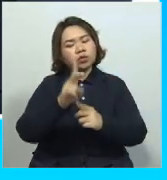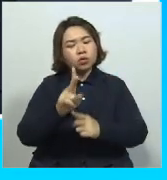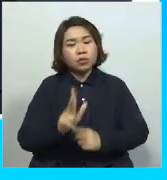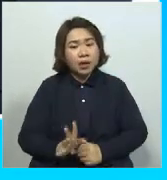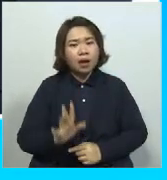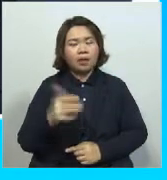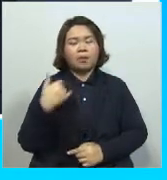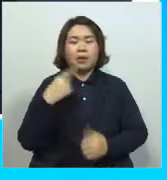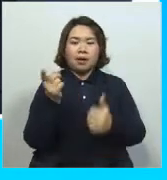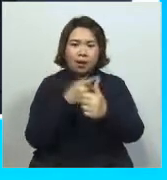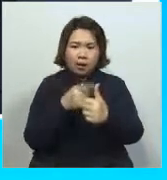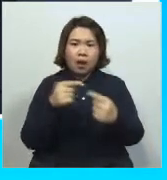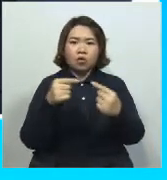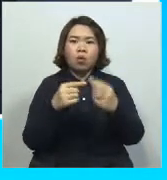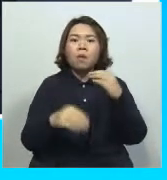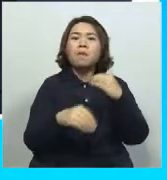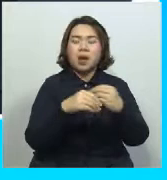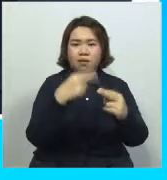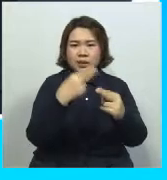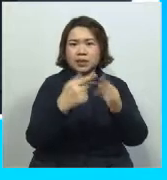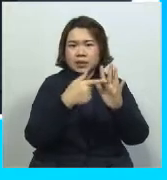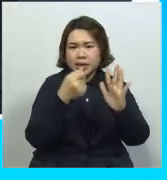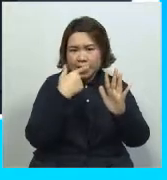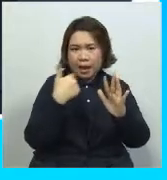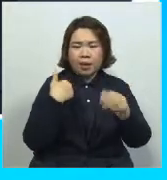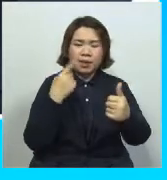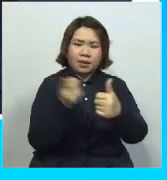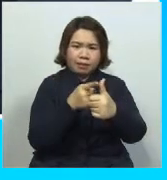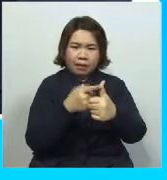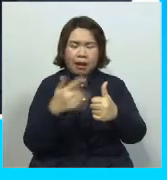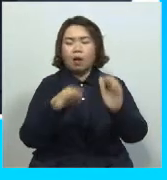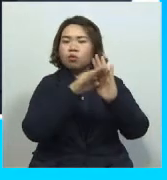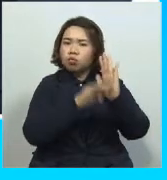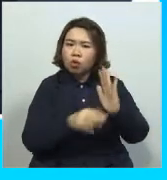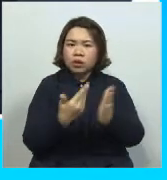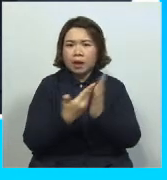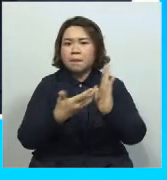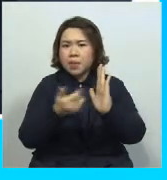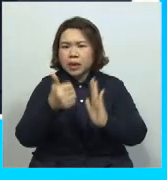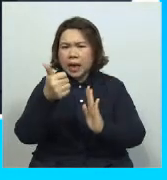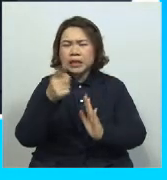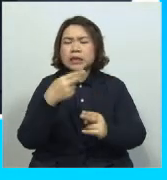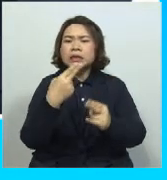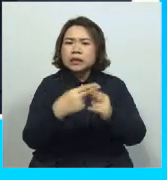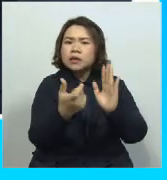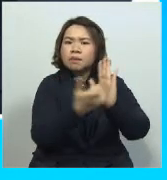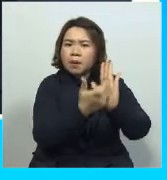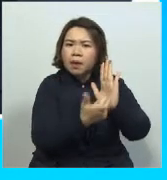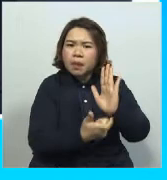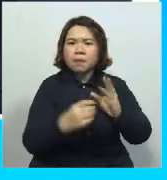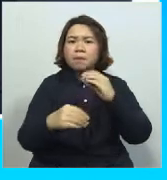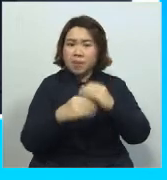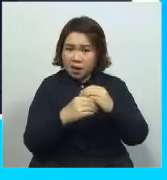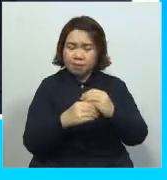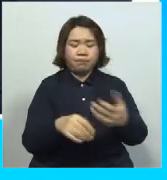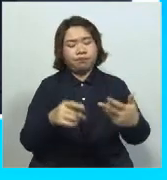จะเป็นเรื่องของการกำหนดเพิ่มรายการยาและเงื่อนไขการเบิกจ่ายซึ่งอันนี้ก็คือกำหนดตัวยาเพิ่มนั่นเองแล้วมาตร